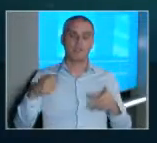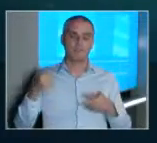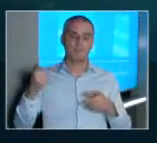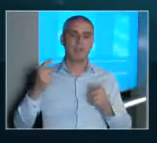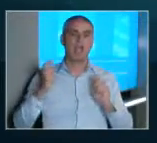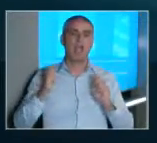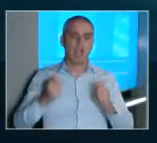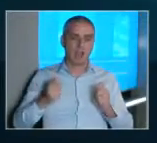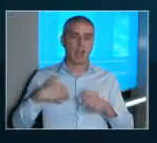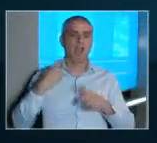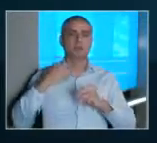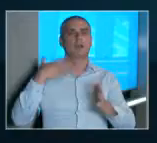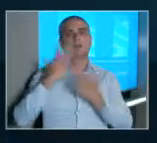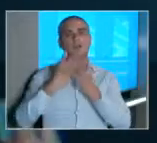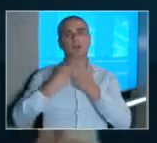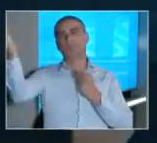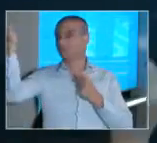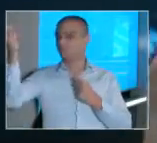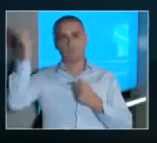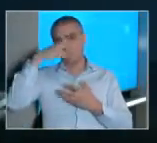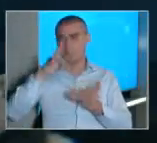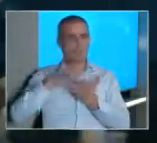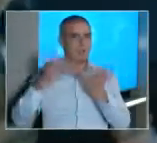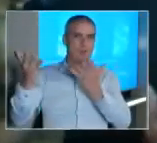גם הסוסים, כולם ברחו להם והם לא מבינים איפה